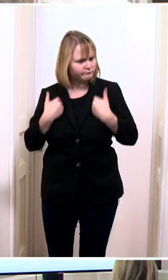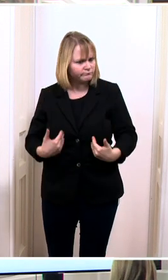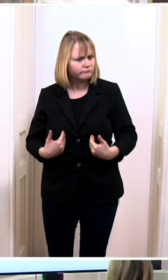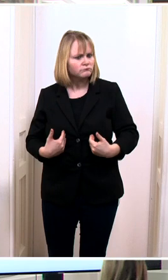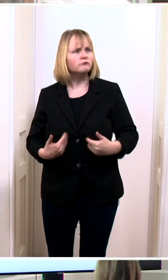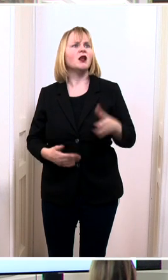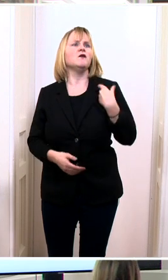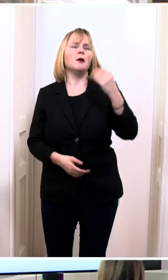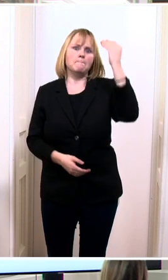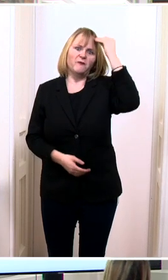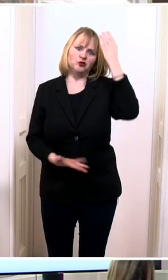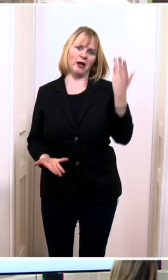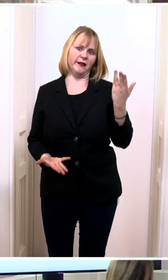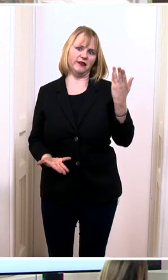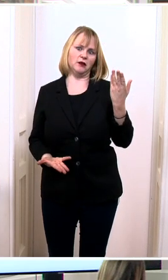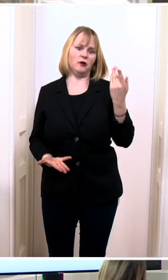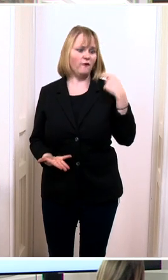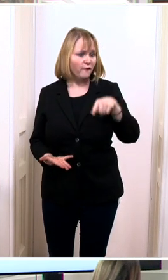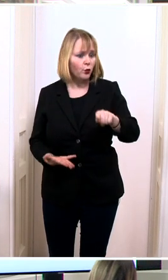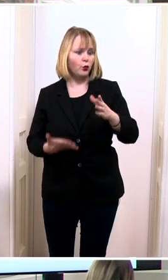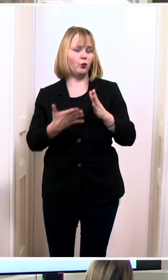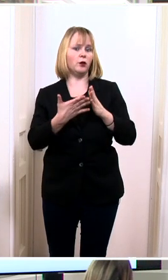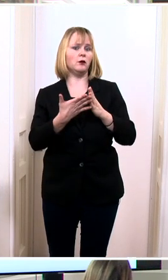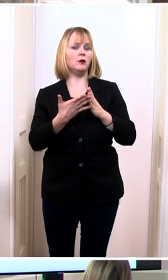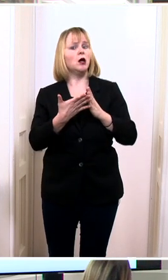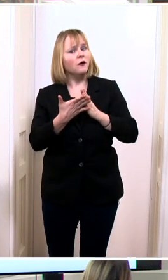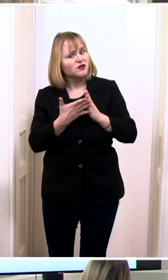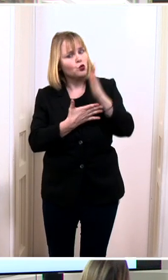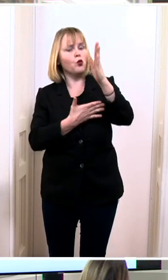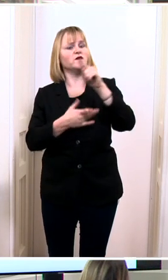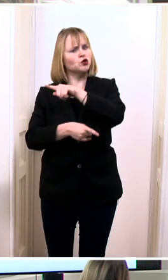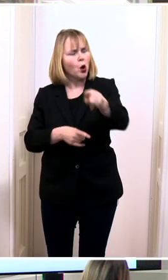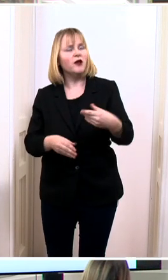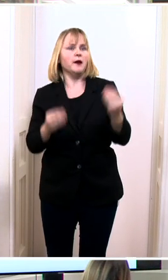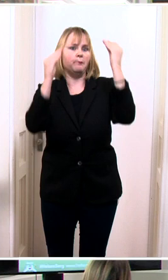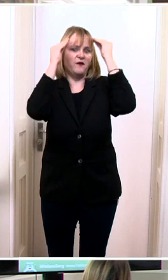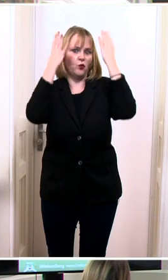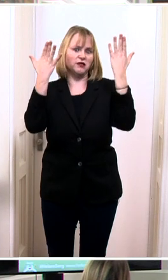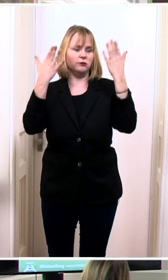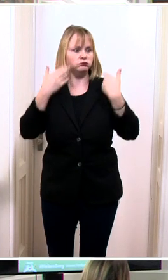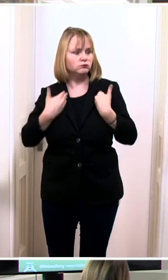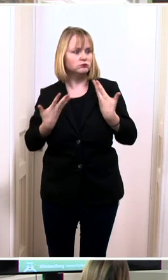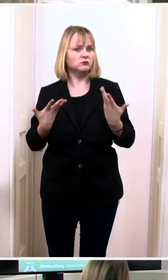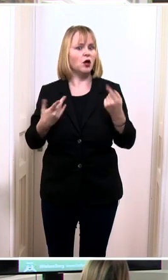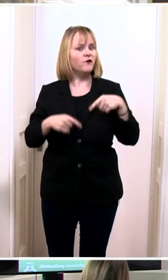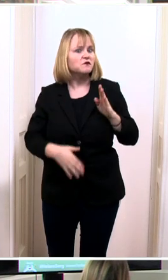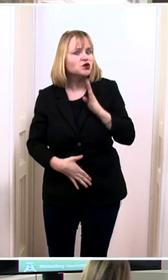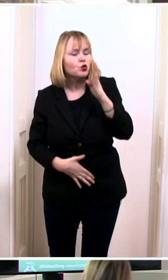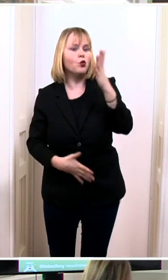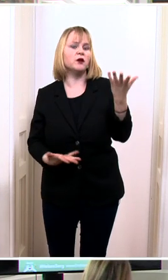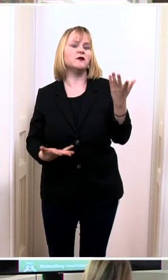Eigenverantwortung bleiben auch in Zukunft sehr stark gefordert. Wir werden auch in Zukunft